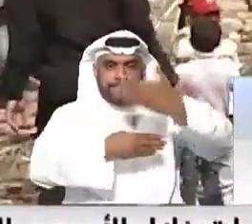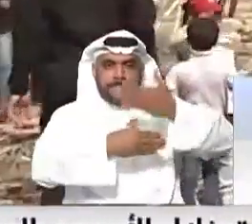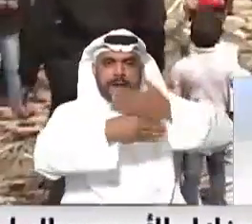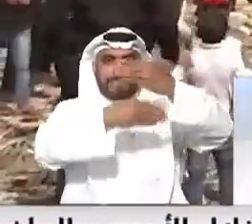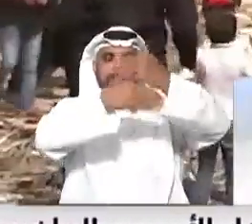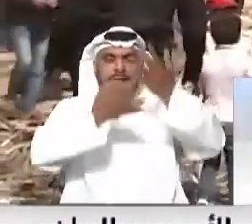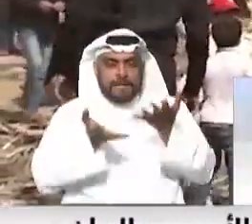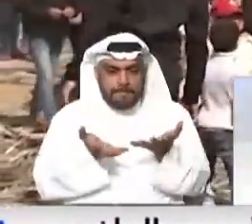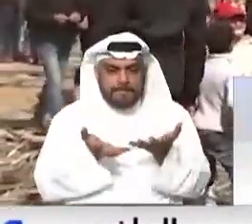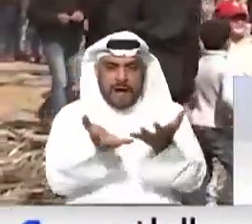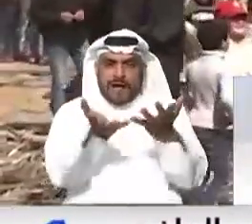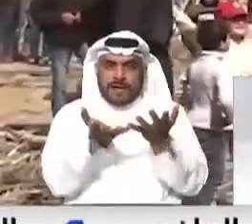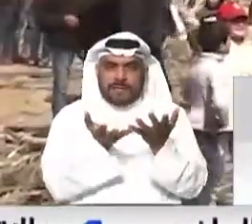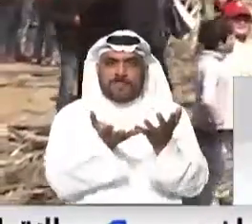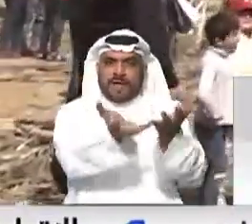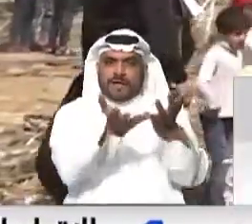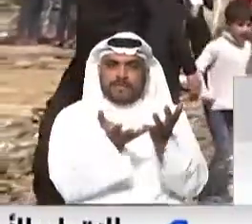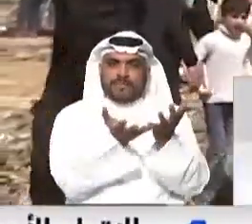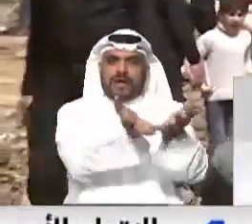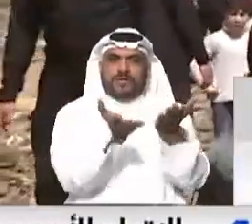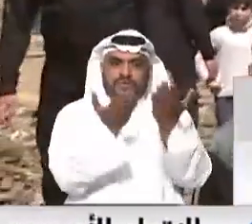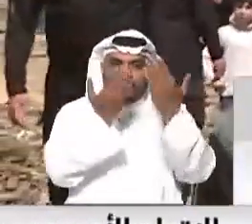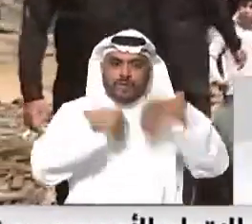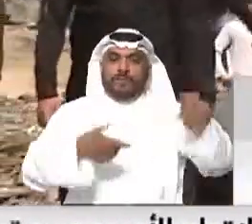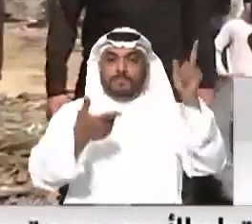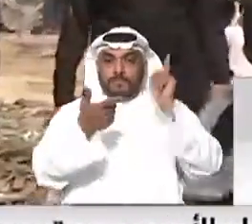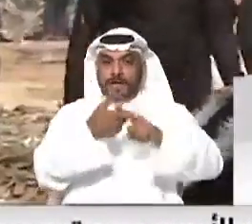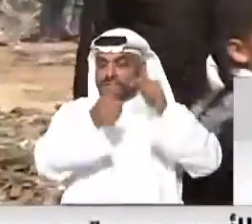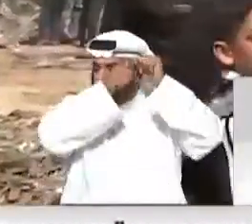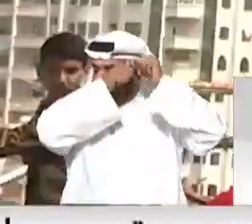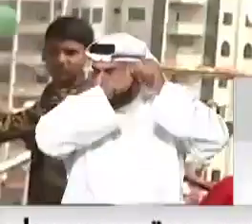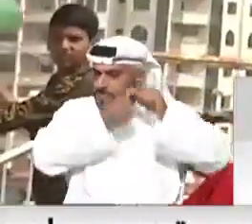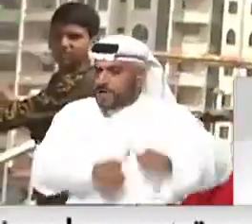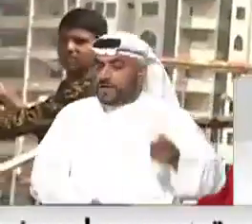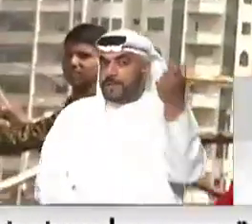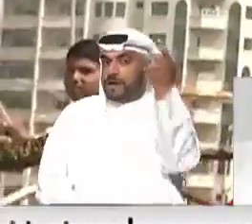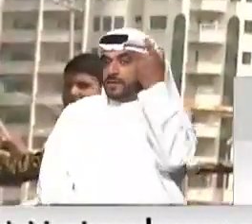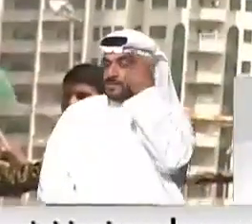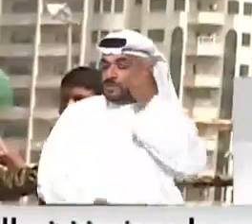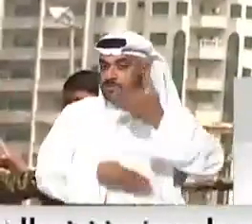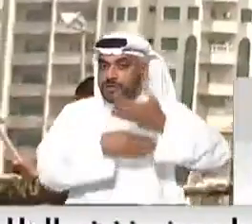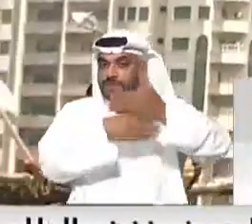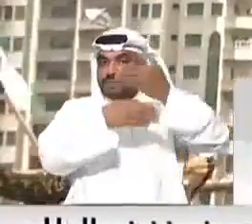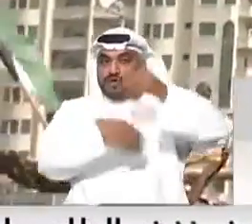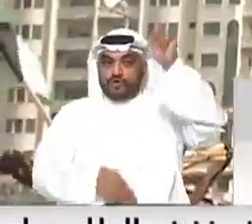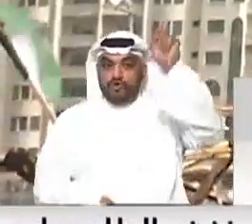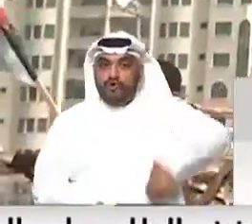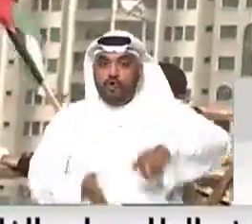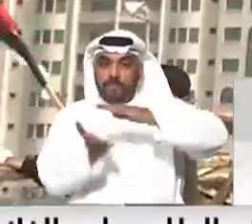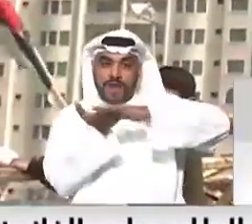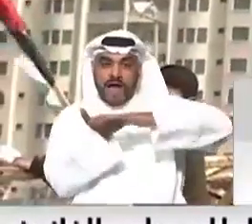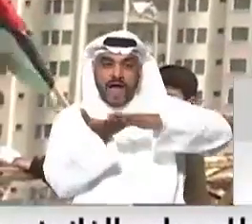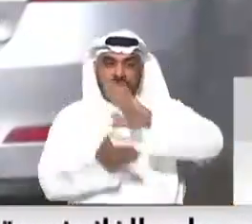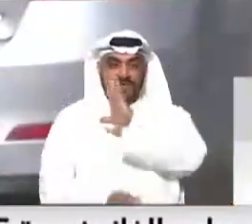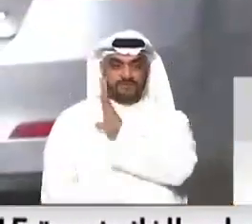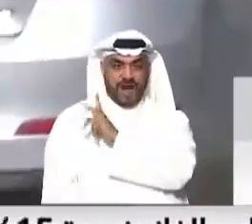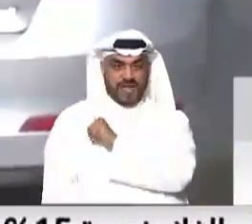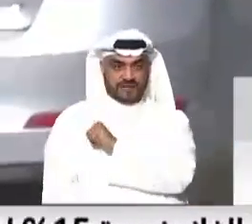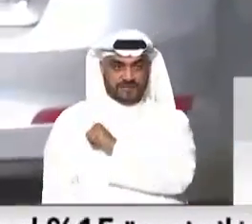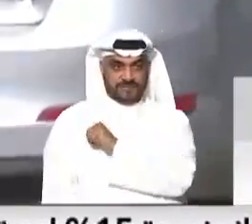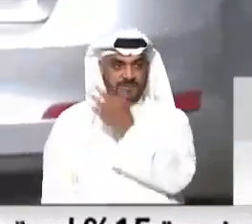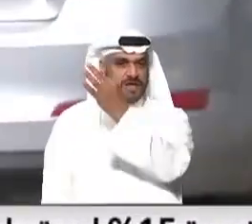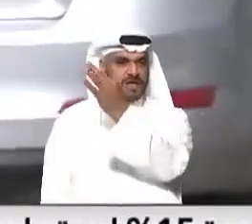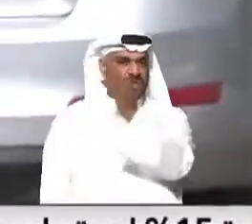إسرائيل، وتمخضت عن هذه الهبة ذكرى تاريخية سميت بيوم الأرض.